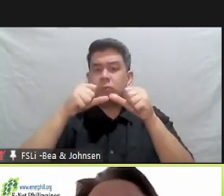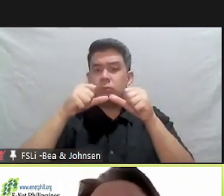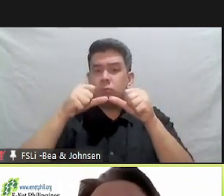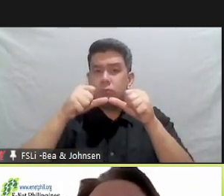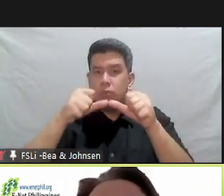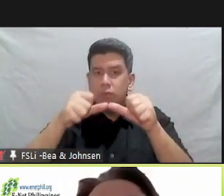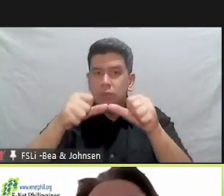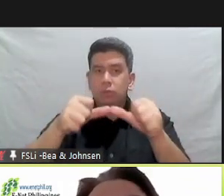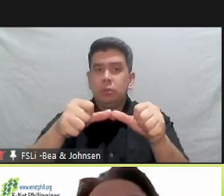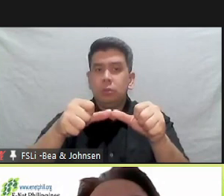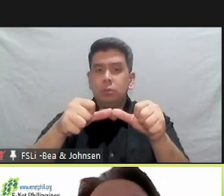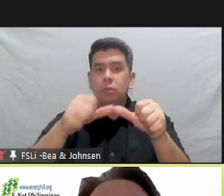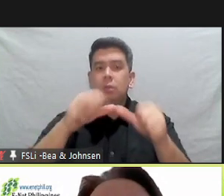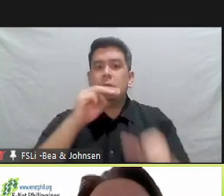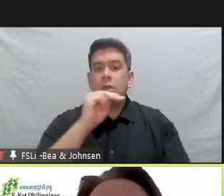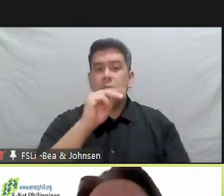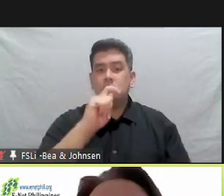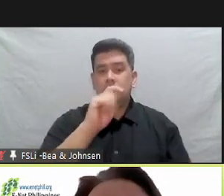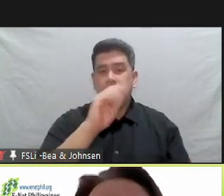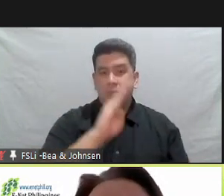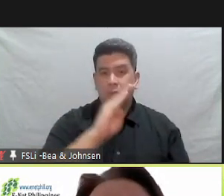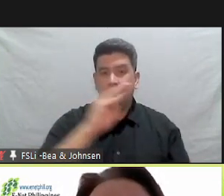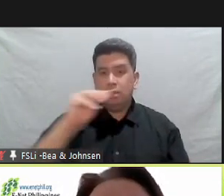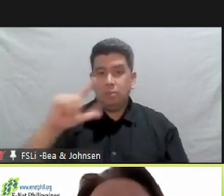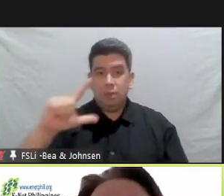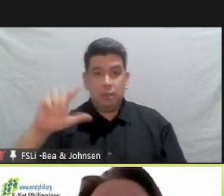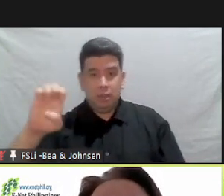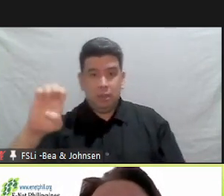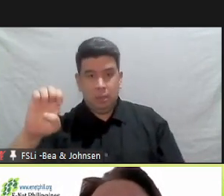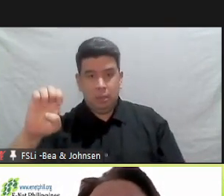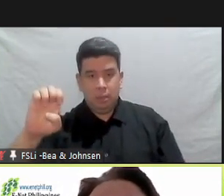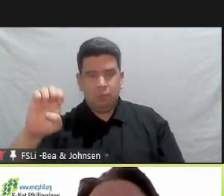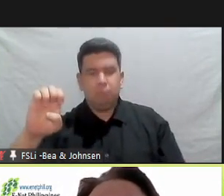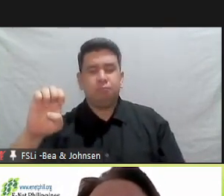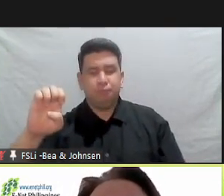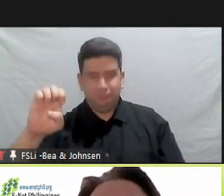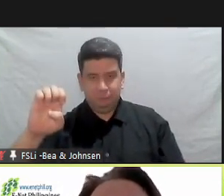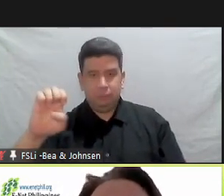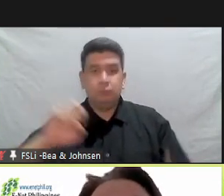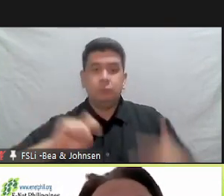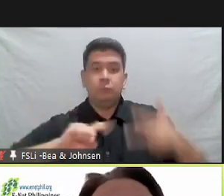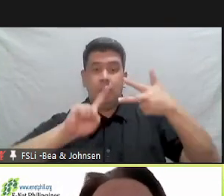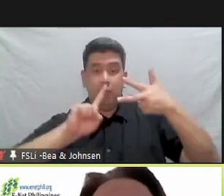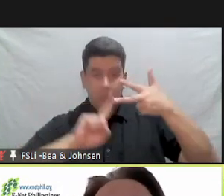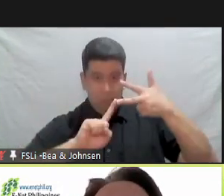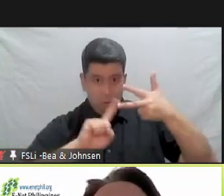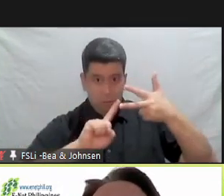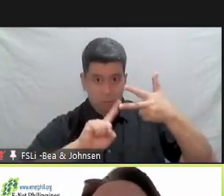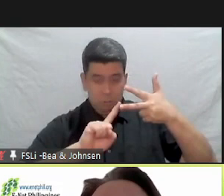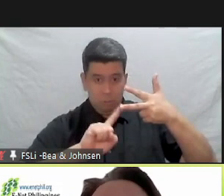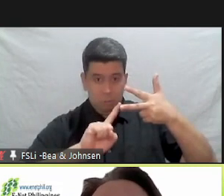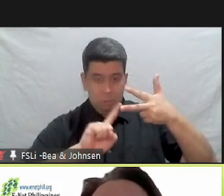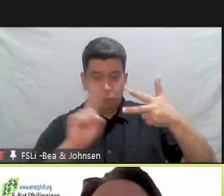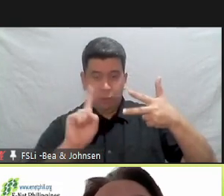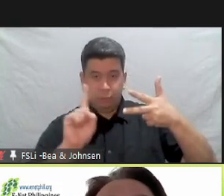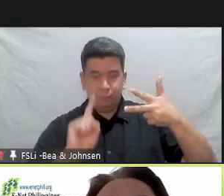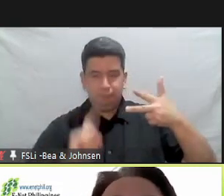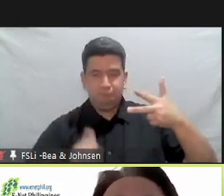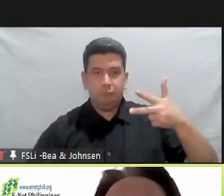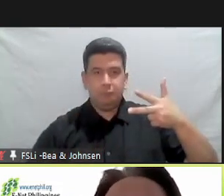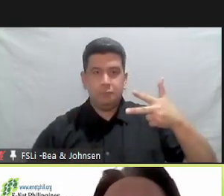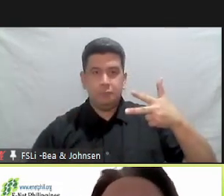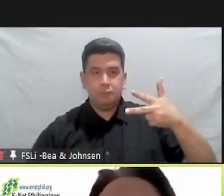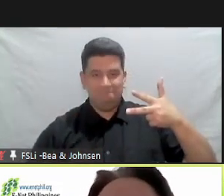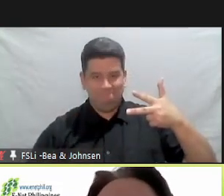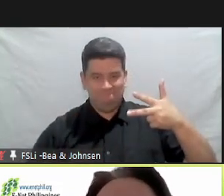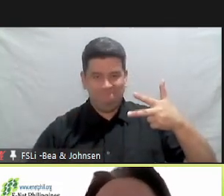ang mother tongue based multilingual education. At ang pangatlong mahalagang parte, no, ito na po yung question and